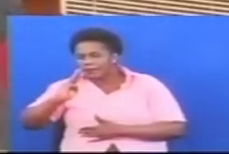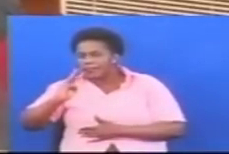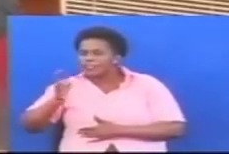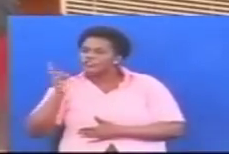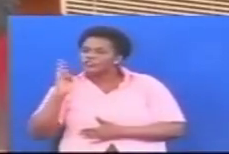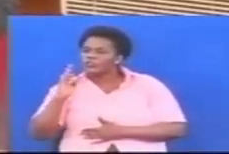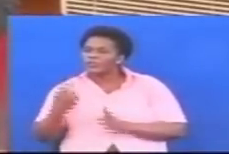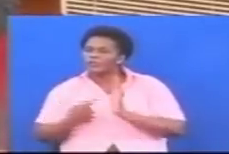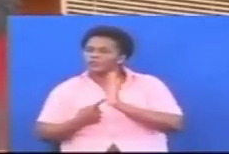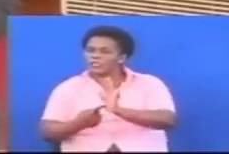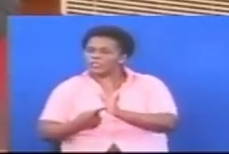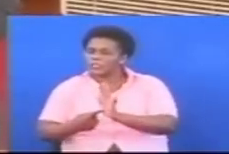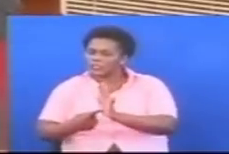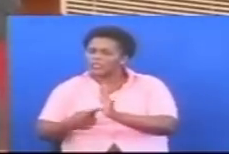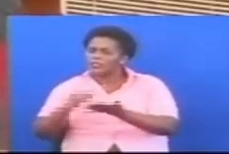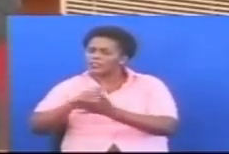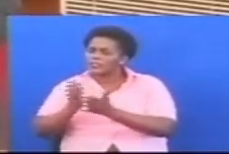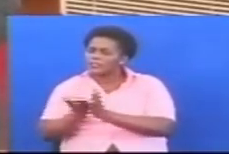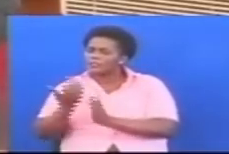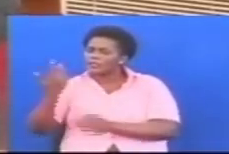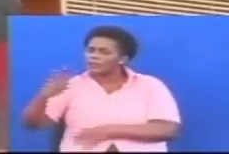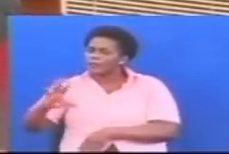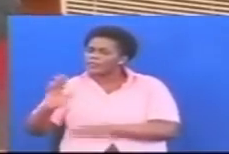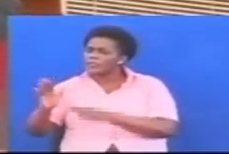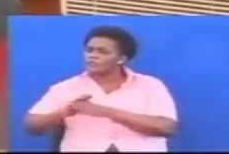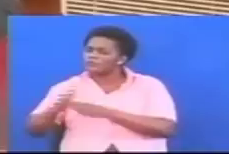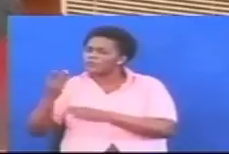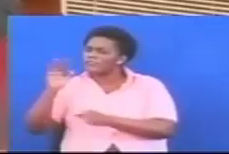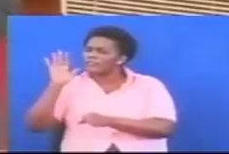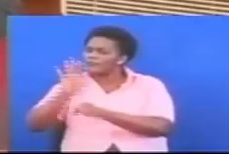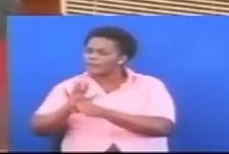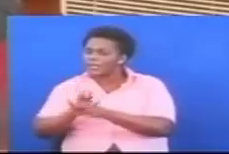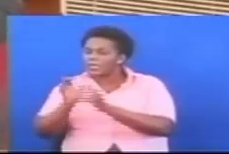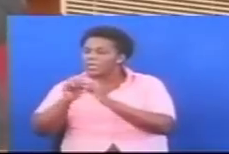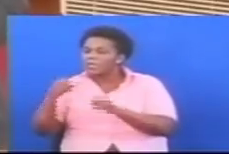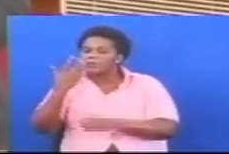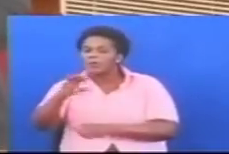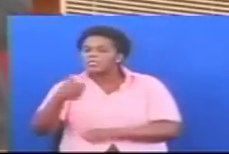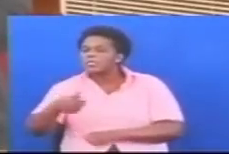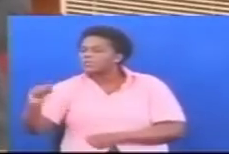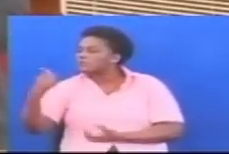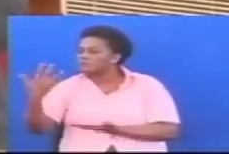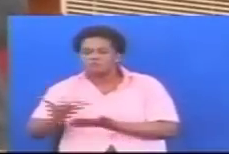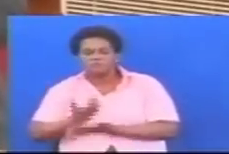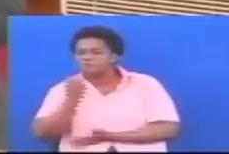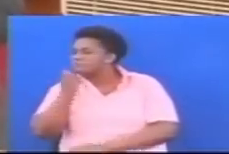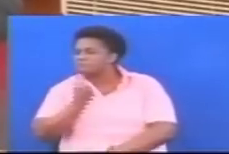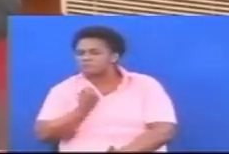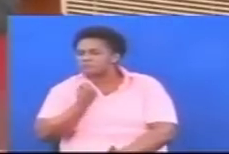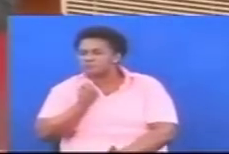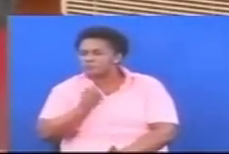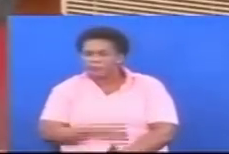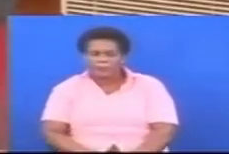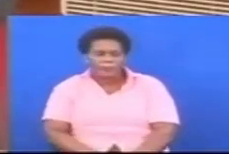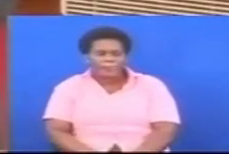fedha nyingi sana, lakini upatikanaji wa maji hauakisi thamani halisi ya fedha zilizokwisha kutekelezwa.